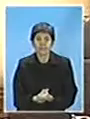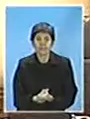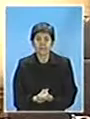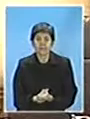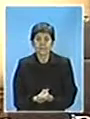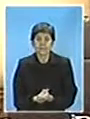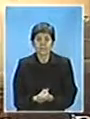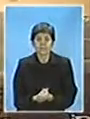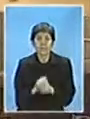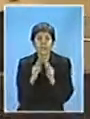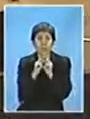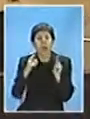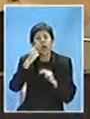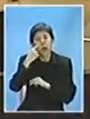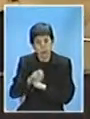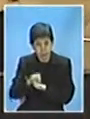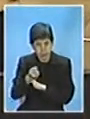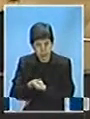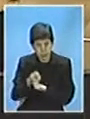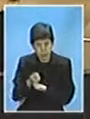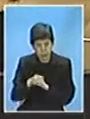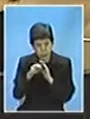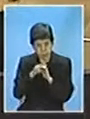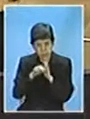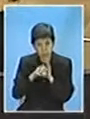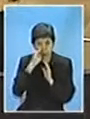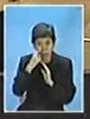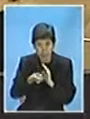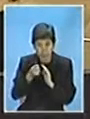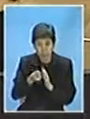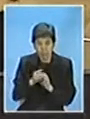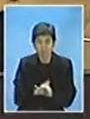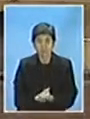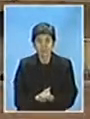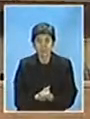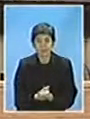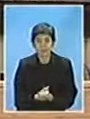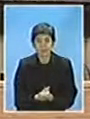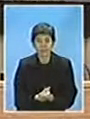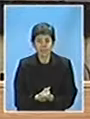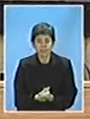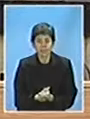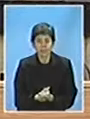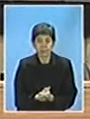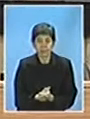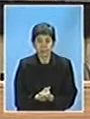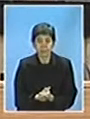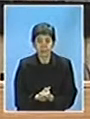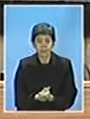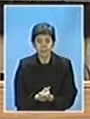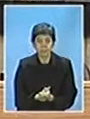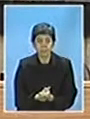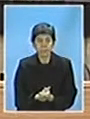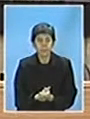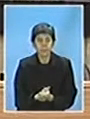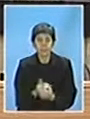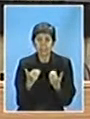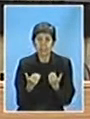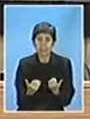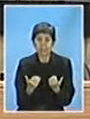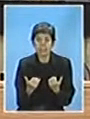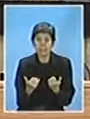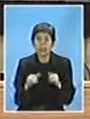ค่ะกรรมการยืนยันตามร่างแก้ไขนะคะค่ะท่านสมาชิกคะก็คงจะ